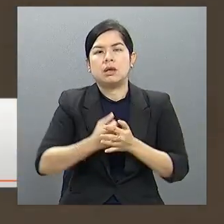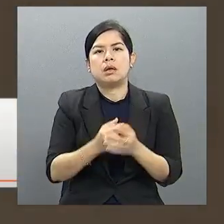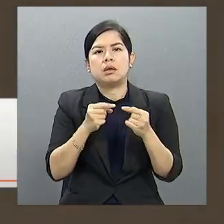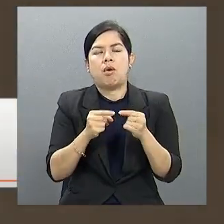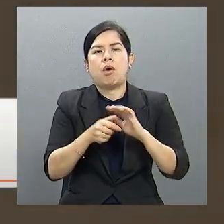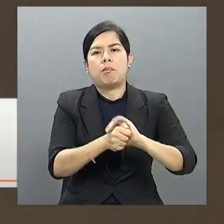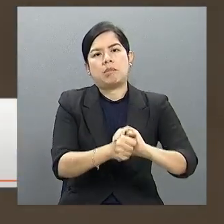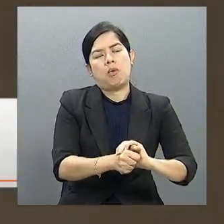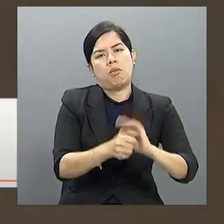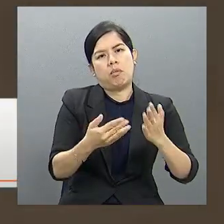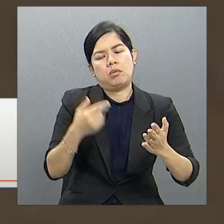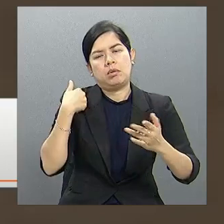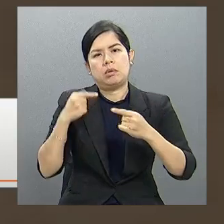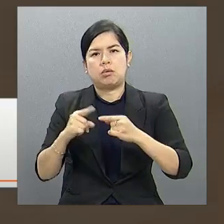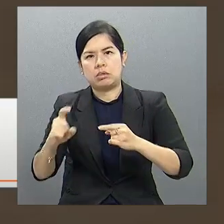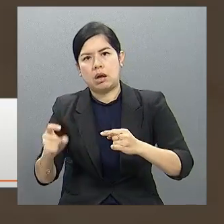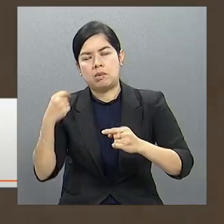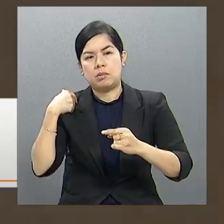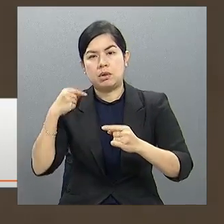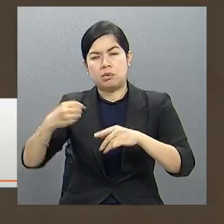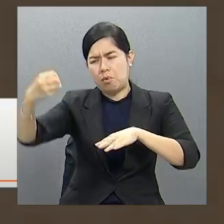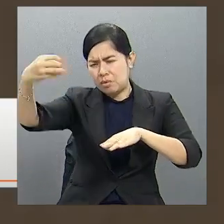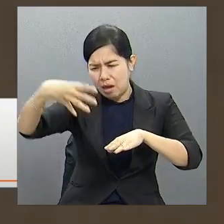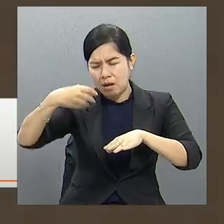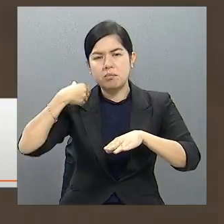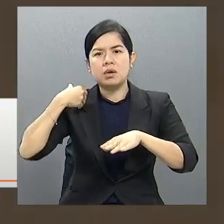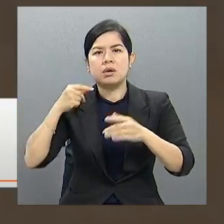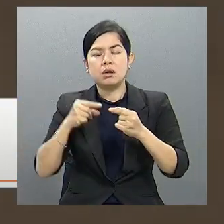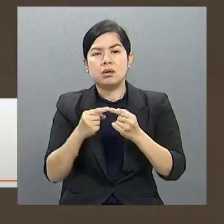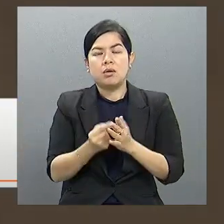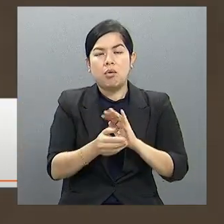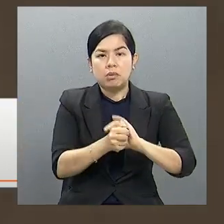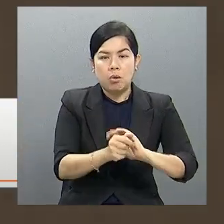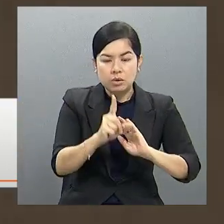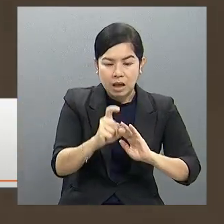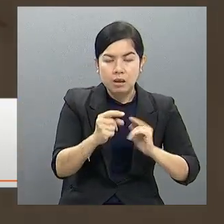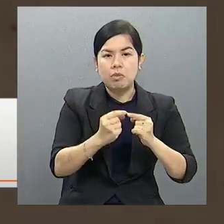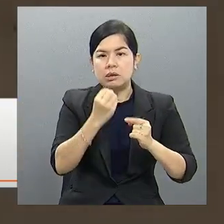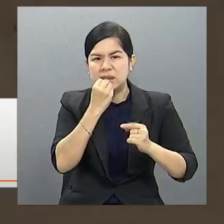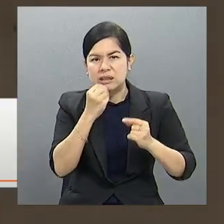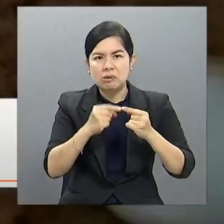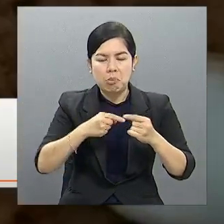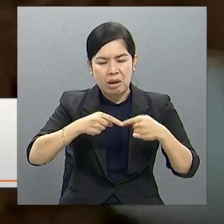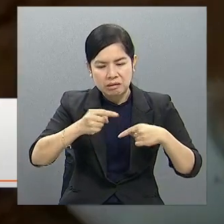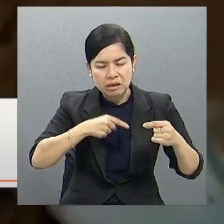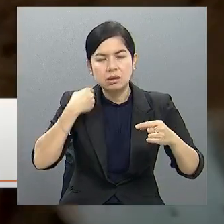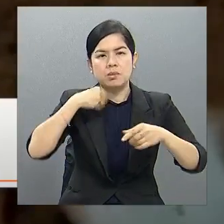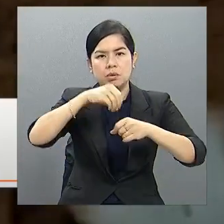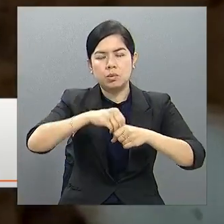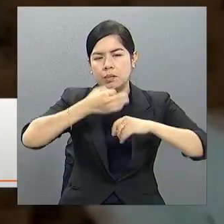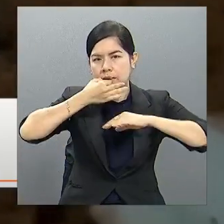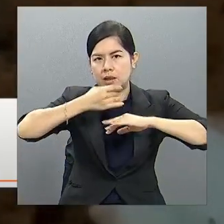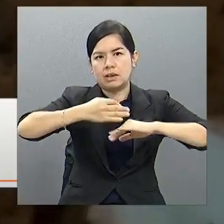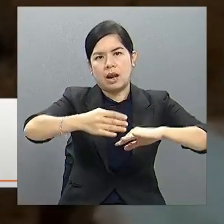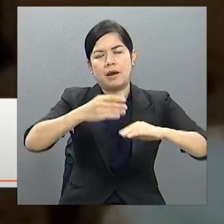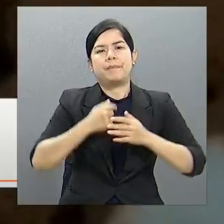ของเรือที่จอดบริเวณชายหาดตายจากการกินขยะพลาสติกในทะเลและการสูญเสียชายหาดที่เหมาะสมกับการวางไข่เพราะถูกการ